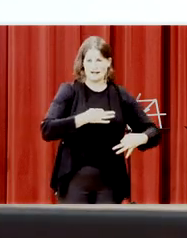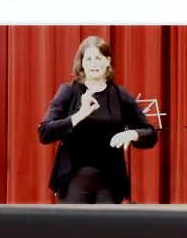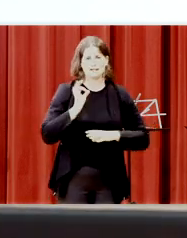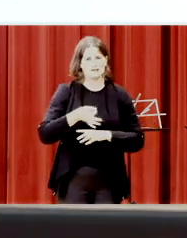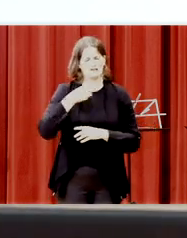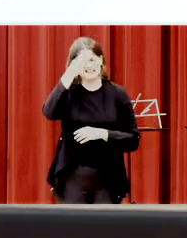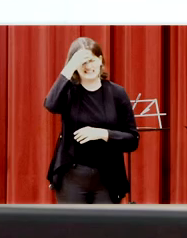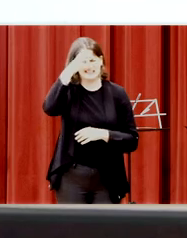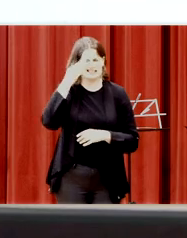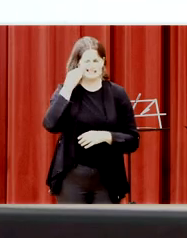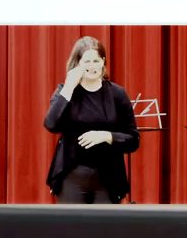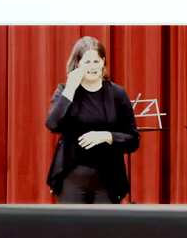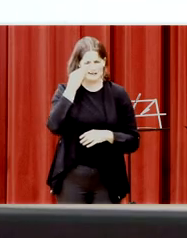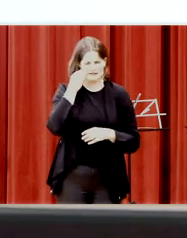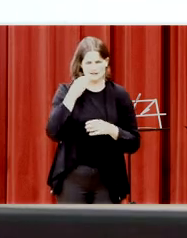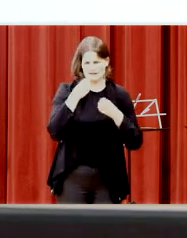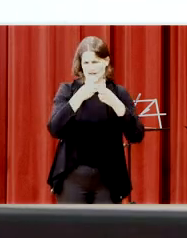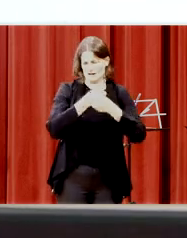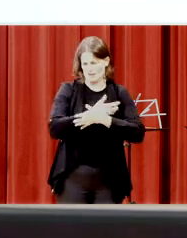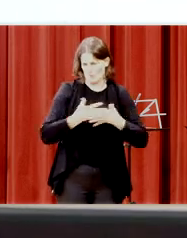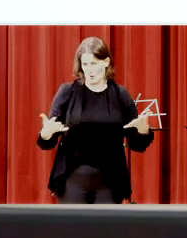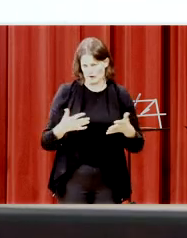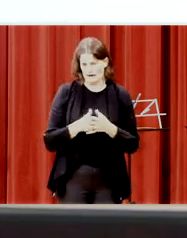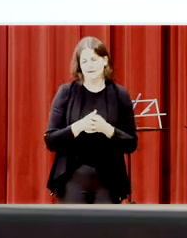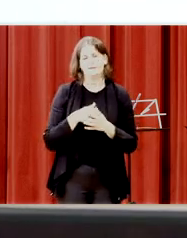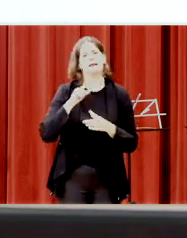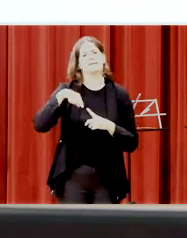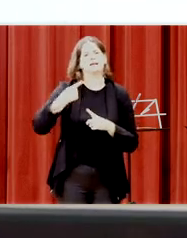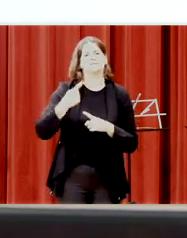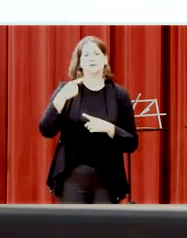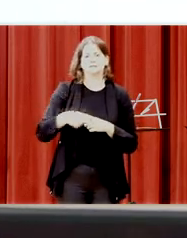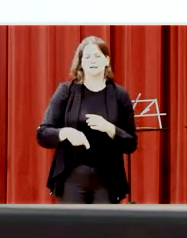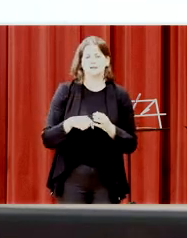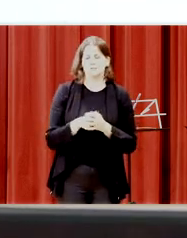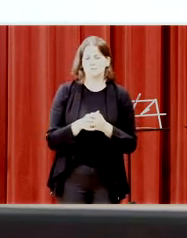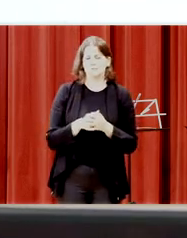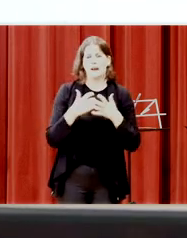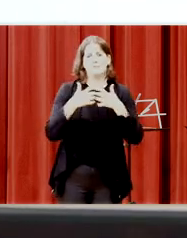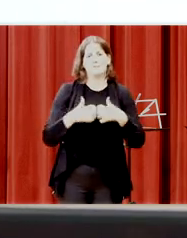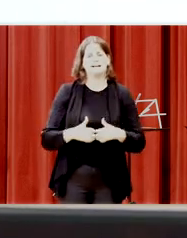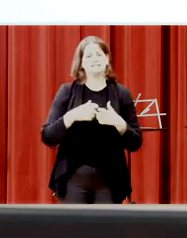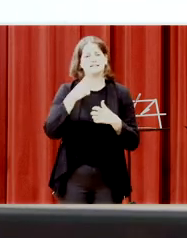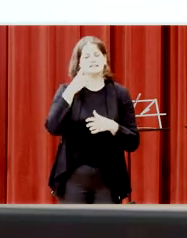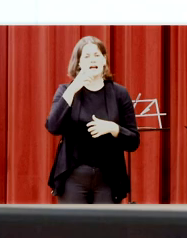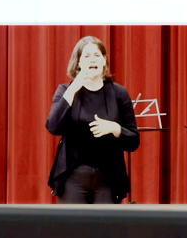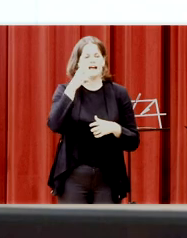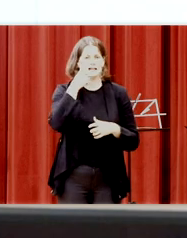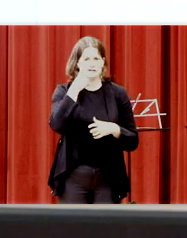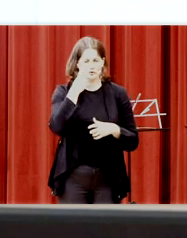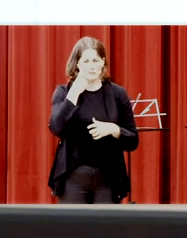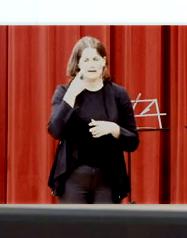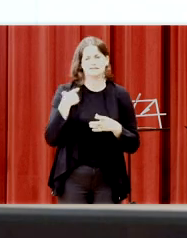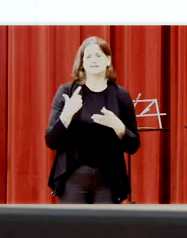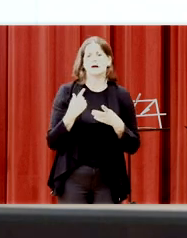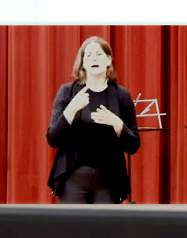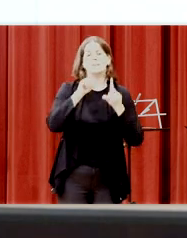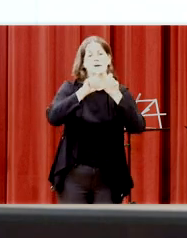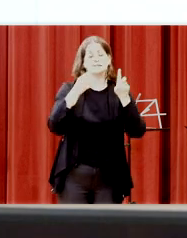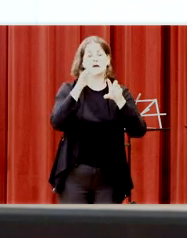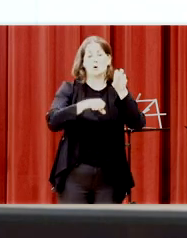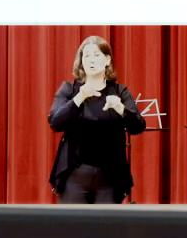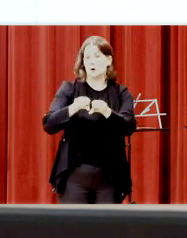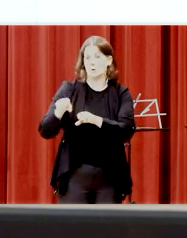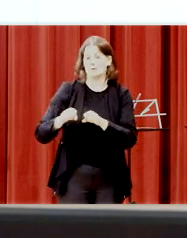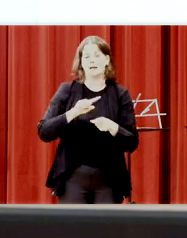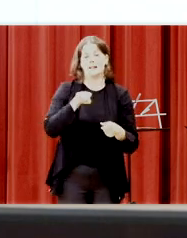compren habitualment moltes coses i ja ho poden industrialitzar. I el que compra, compra automàticament, i el que ven automàticament. I ja s'està